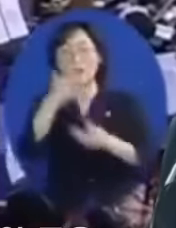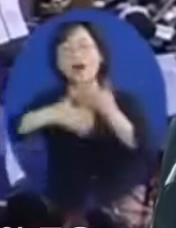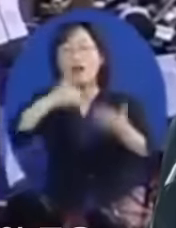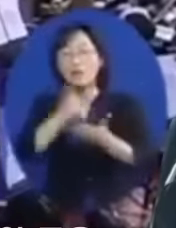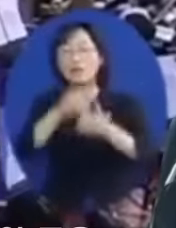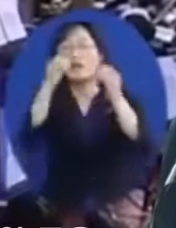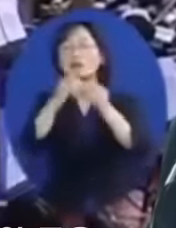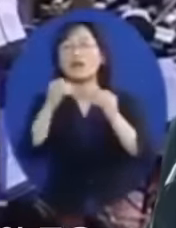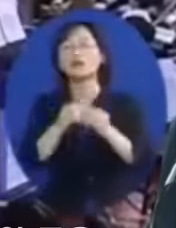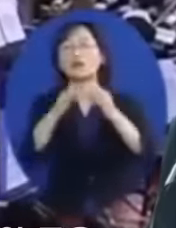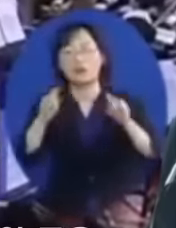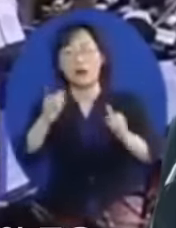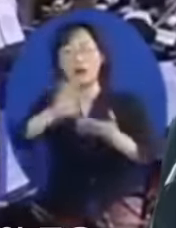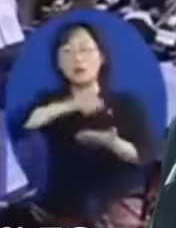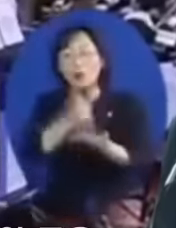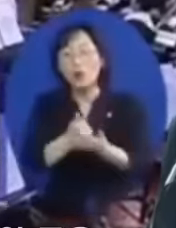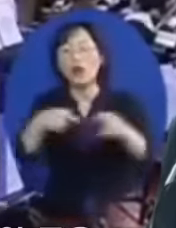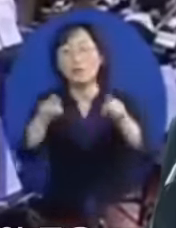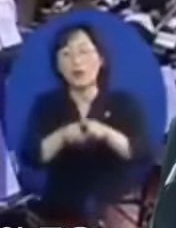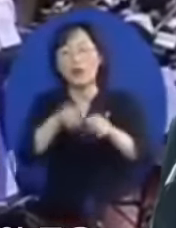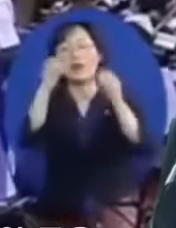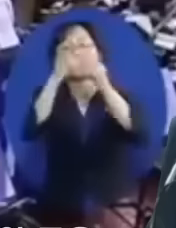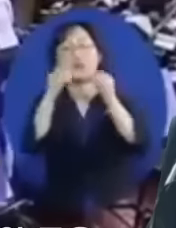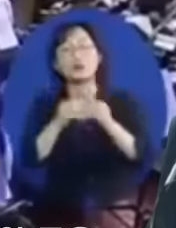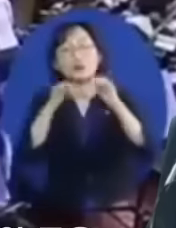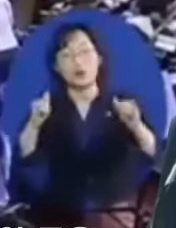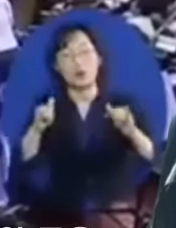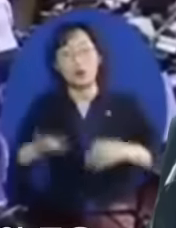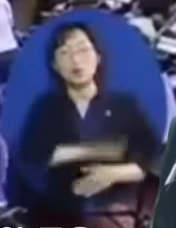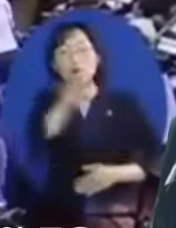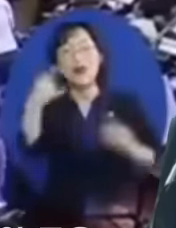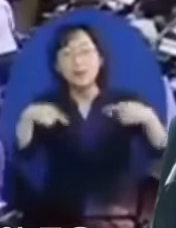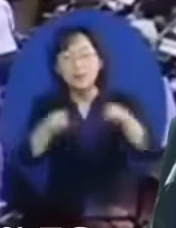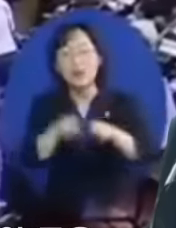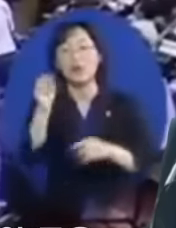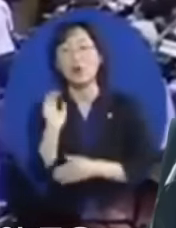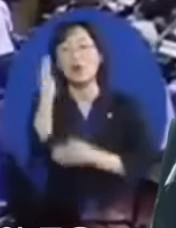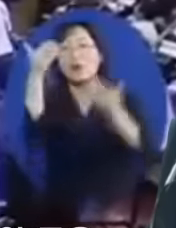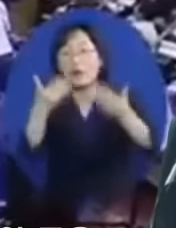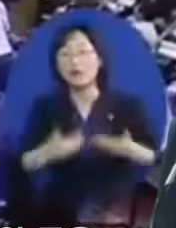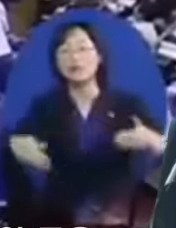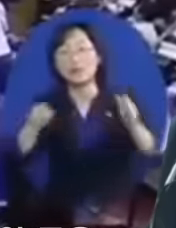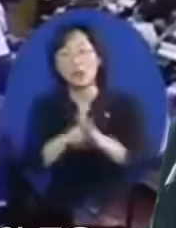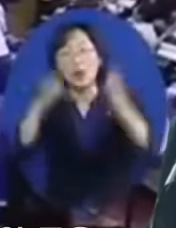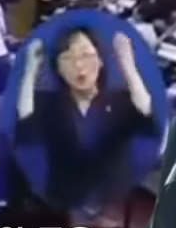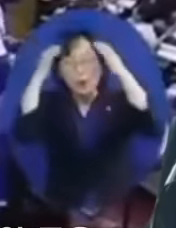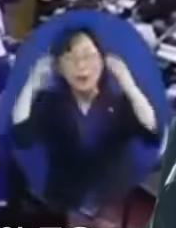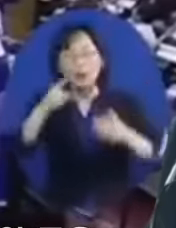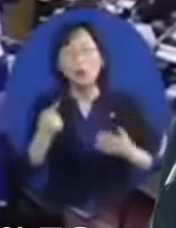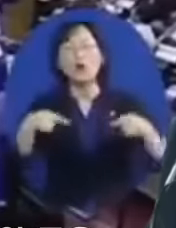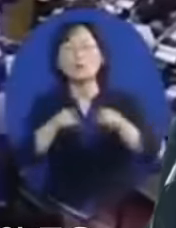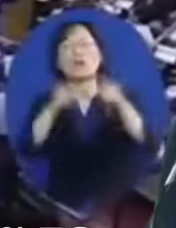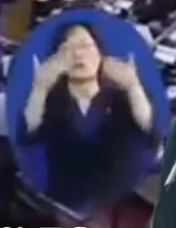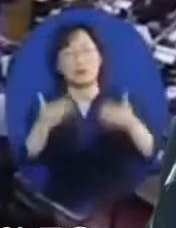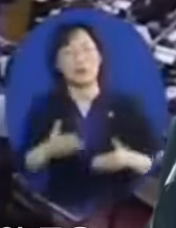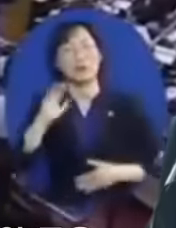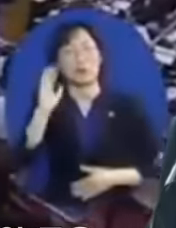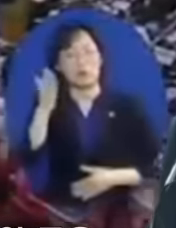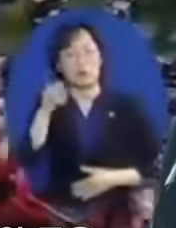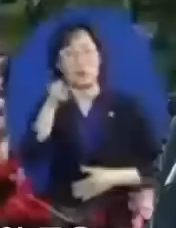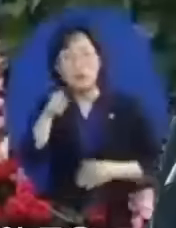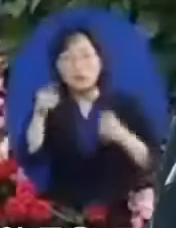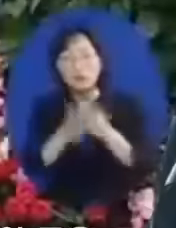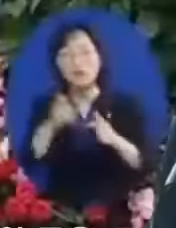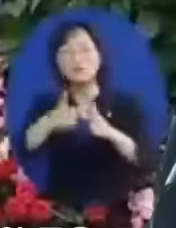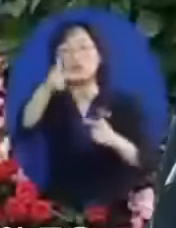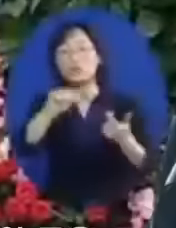상속자요 그리스도와 함께한 상속자니 우리가 그와 함께 영광을 받기 위하여 고난도 함께 받아야 할 것이니라. 그러기 때문에